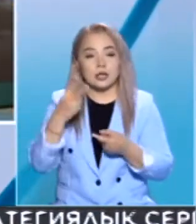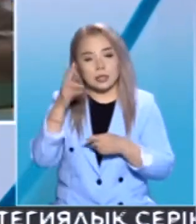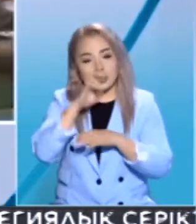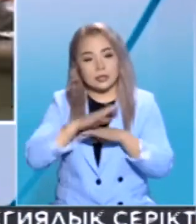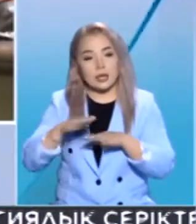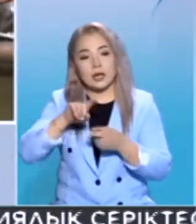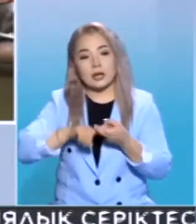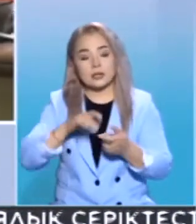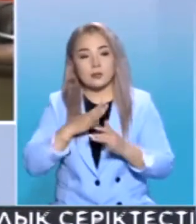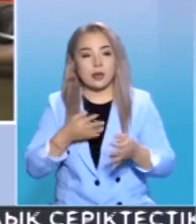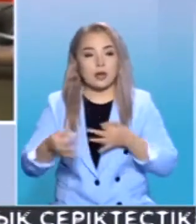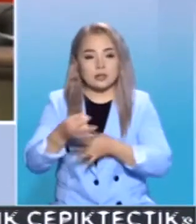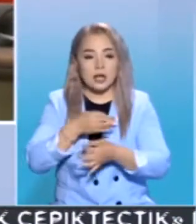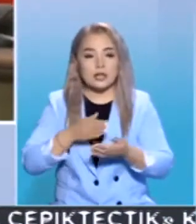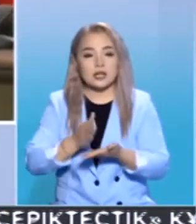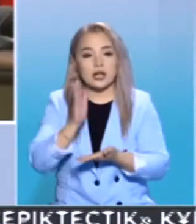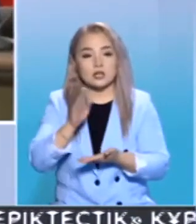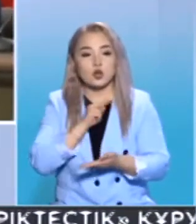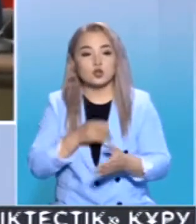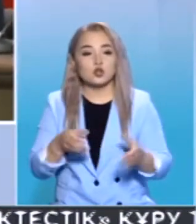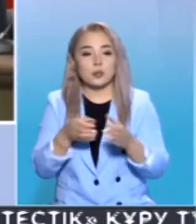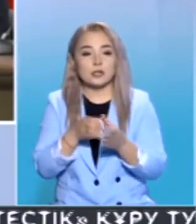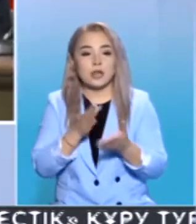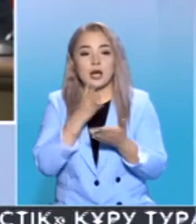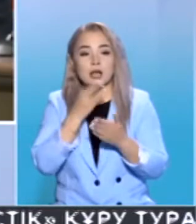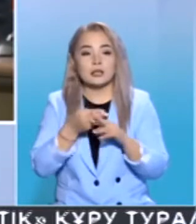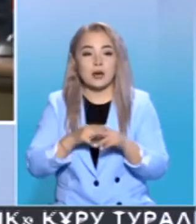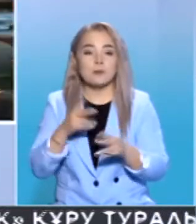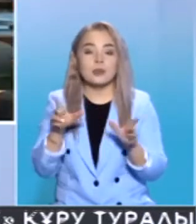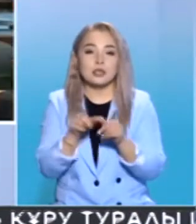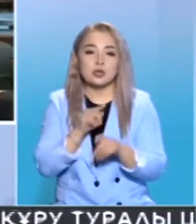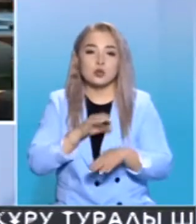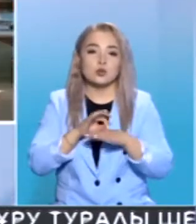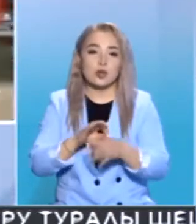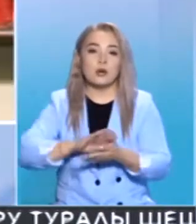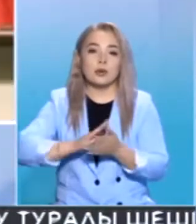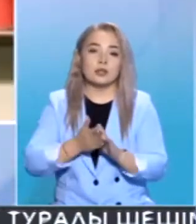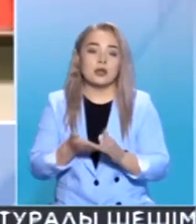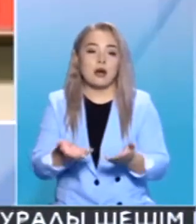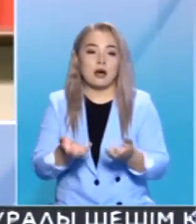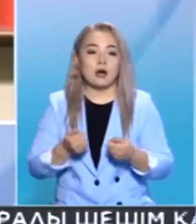арасында кеңейтілген стратегиялық серіктестік туралы бірлескен мәлімдеме қабылданды.